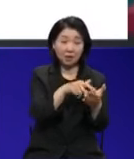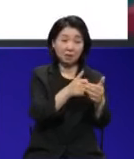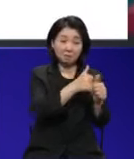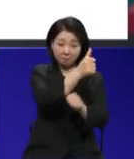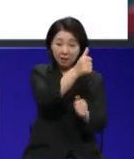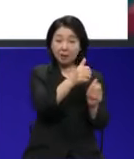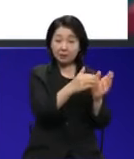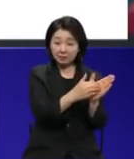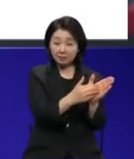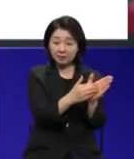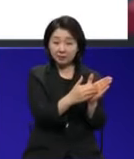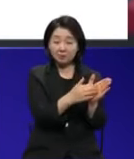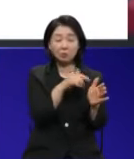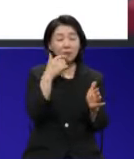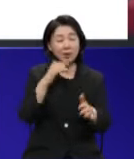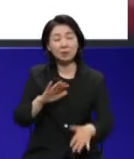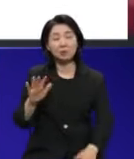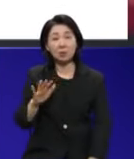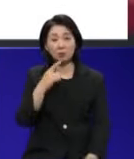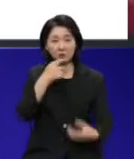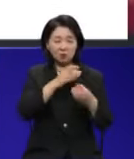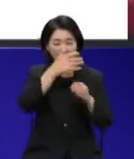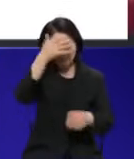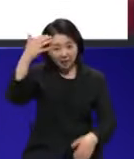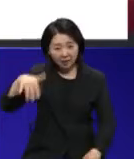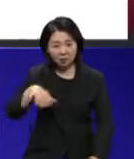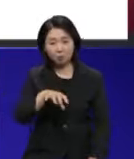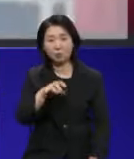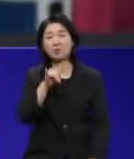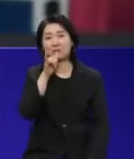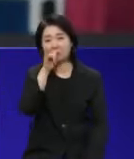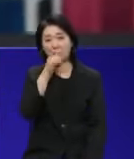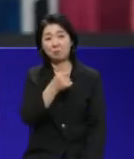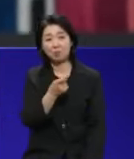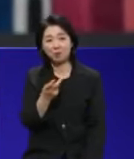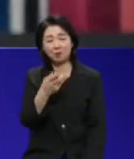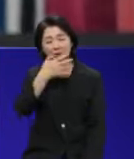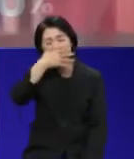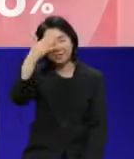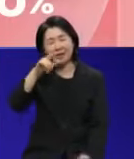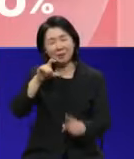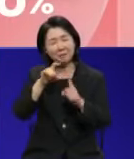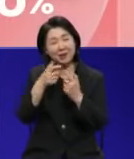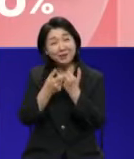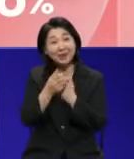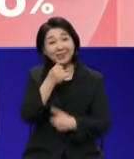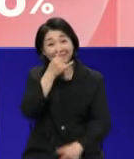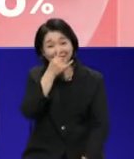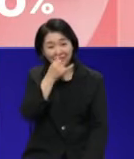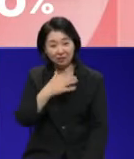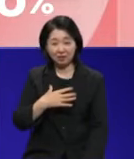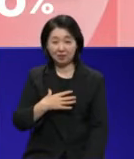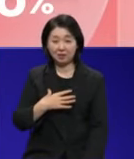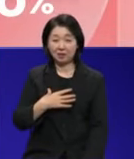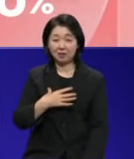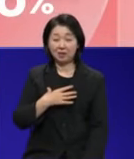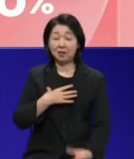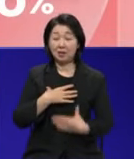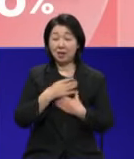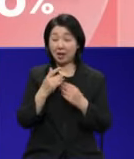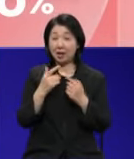때문에 아쉽다기 보다도 민주당으로 다행인게 몇 군데 있어요 다행이라 표현이 맞는지 모르겠는데 안상의 양문석